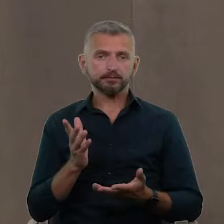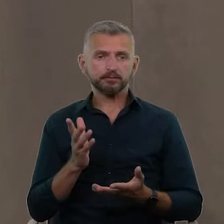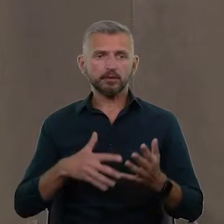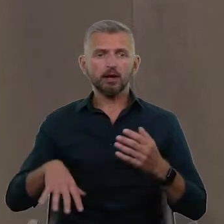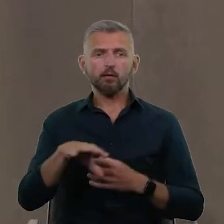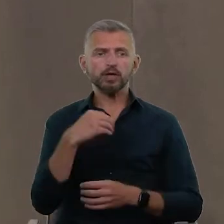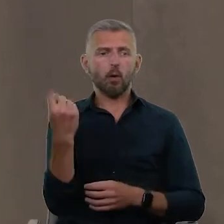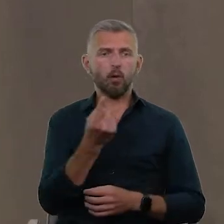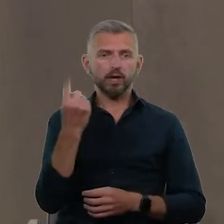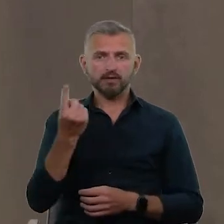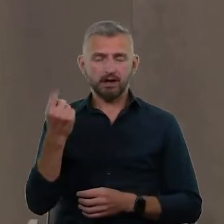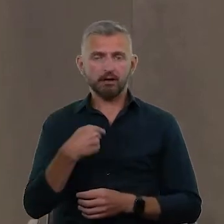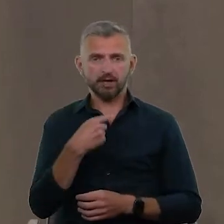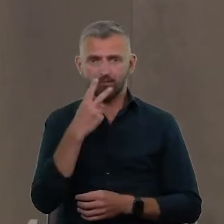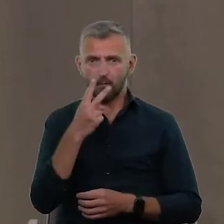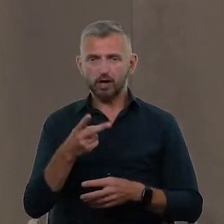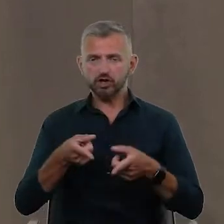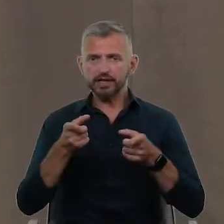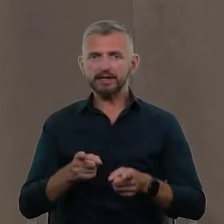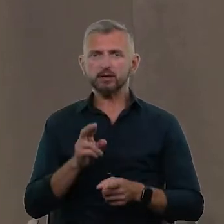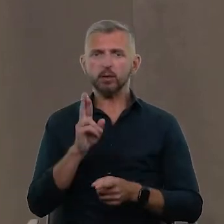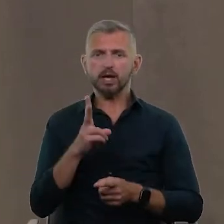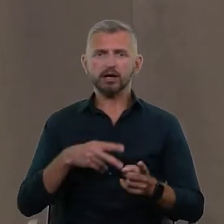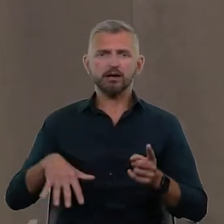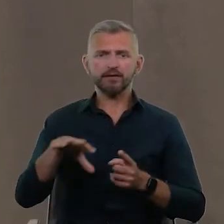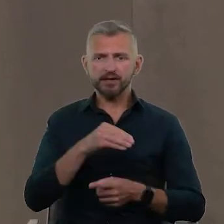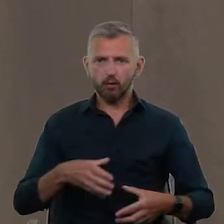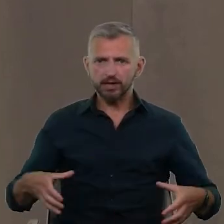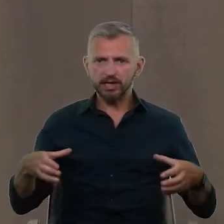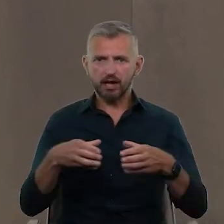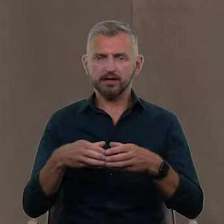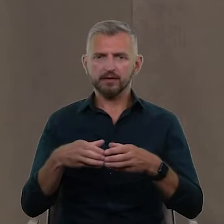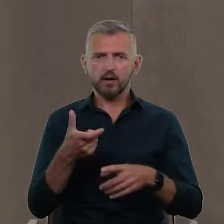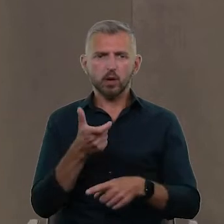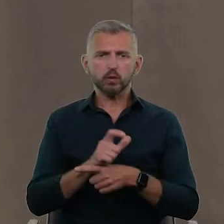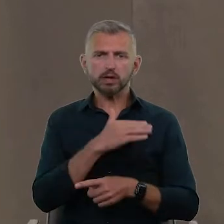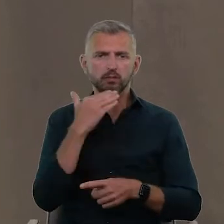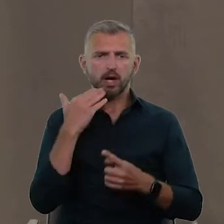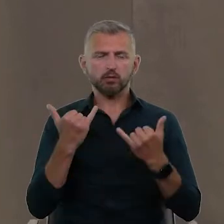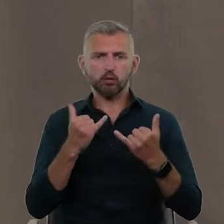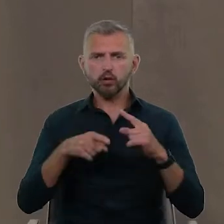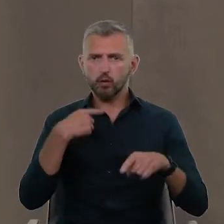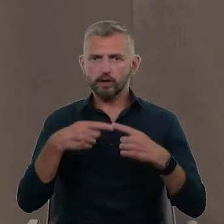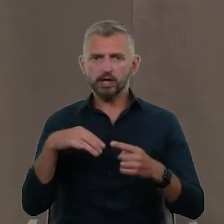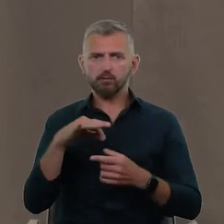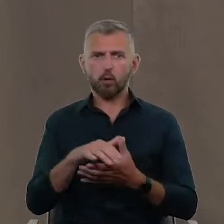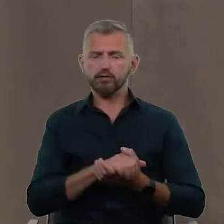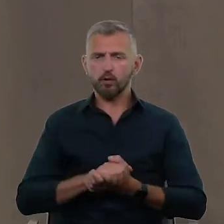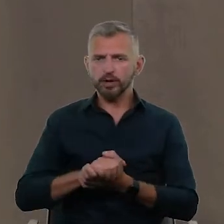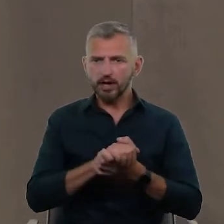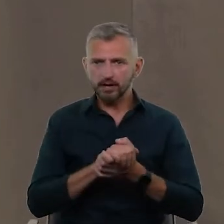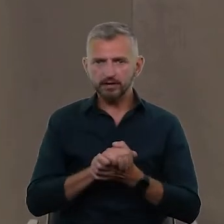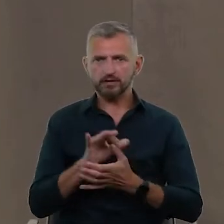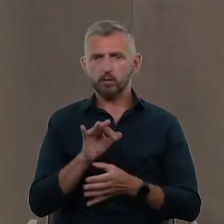усіх областях ми побачили дійсно, як всі об'єднались. Дуже багато сьогодні говорили і про солідарність, і